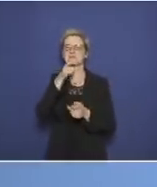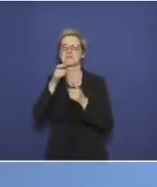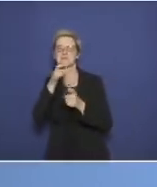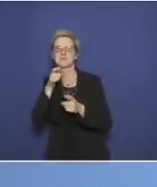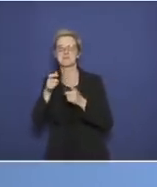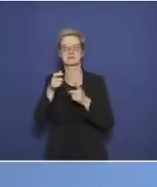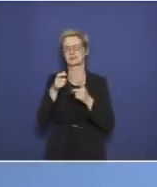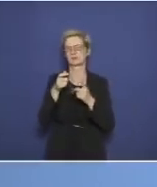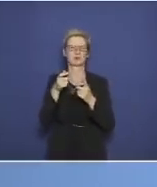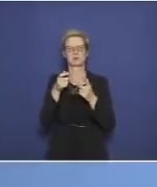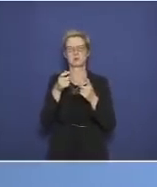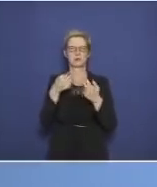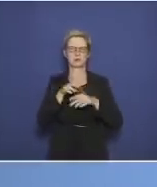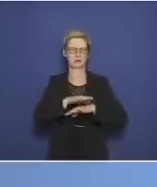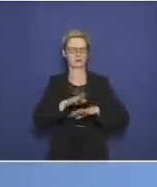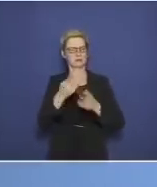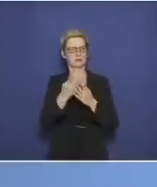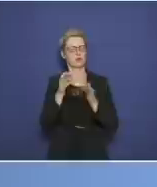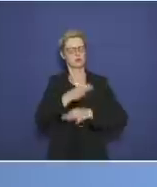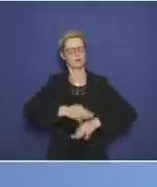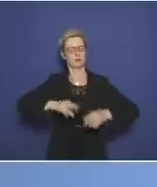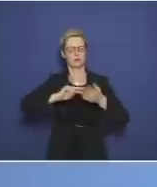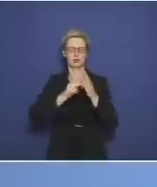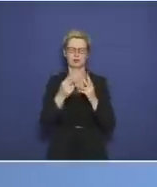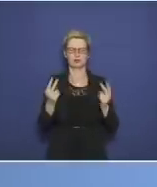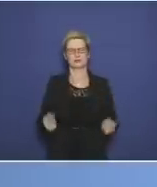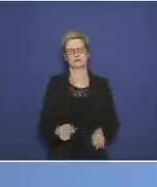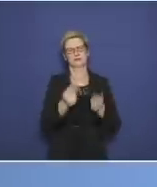werden. Das gehört zum politischen Selbstverständnis unseres Hauses.